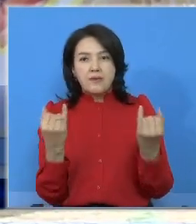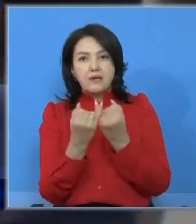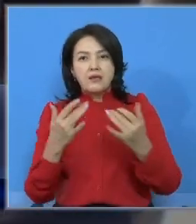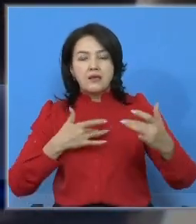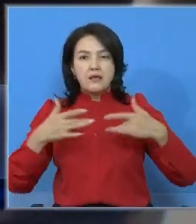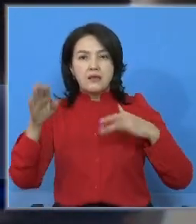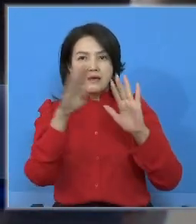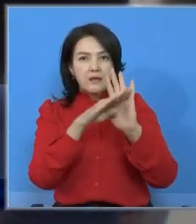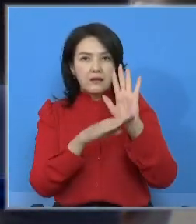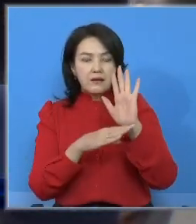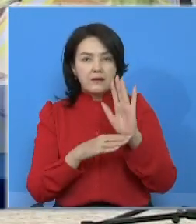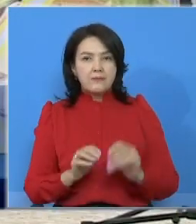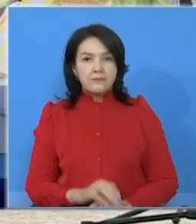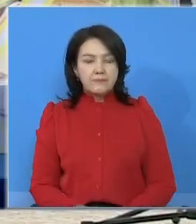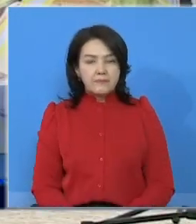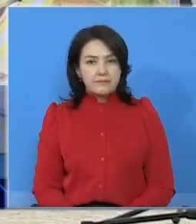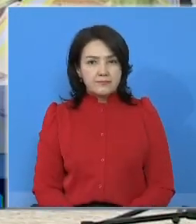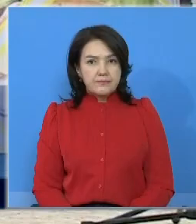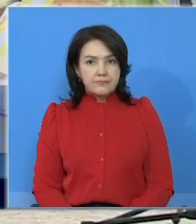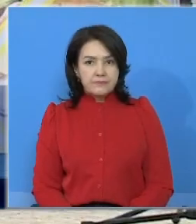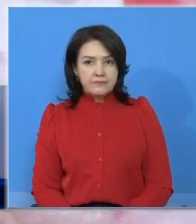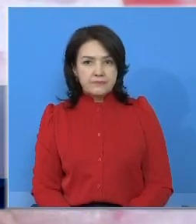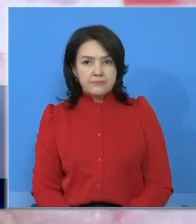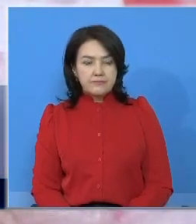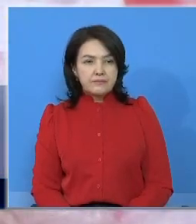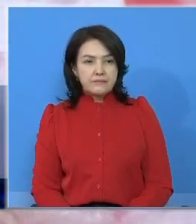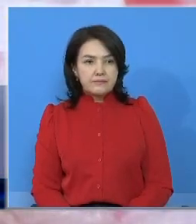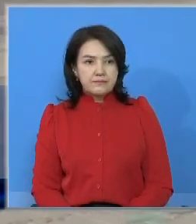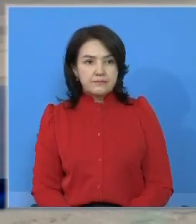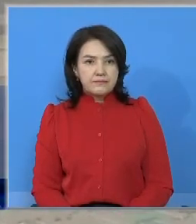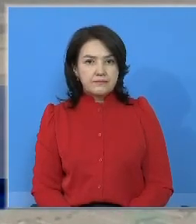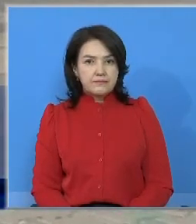концертную программу. Динара Абдуалиева, Райгуль Шимбай, Руслан Ельтаев, телеканал Актюбе.